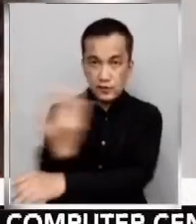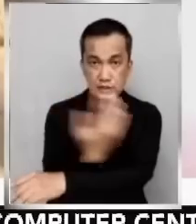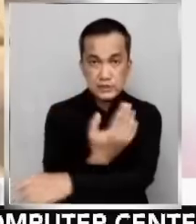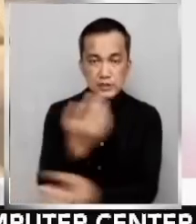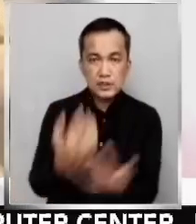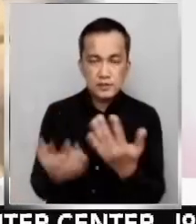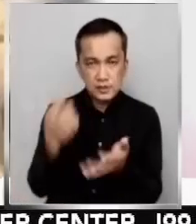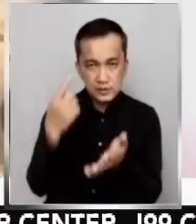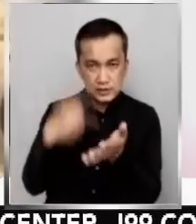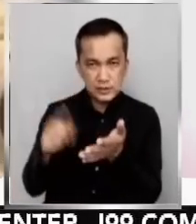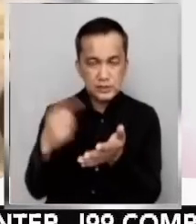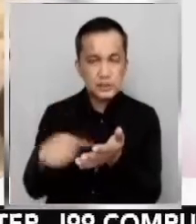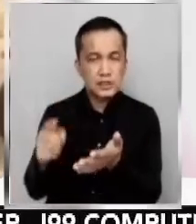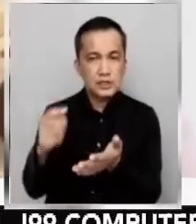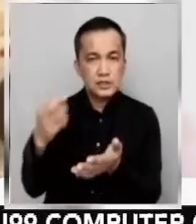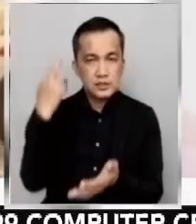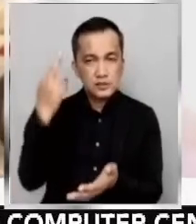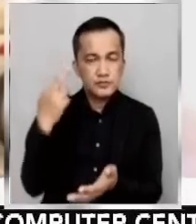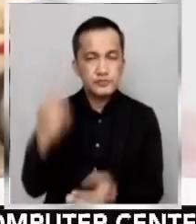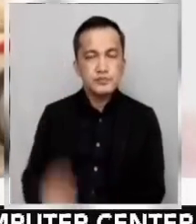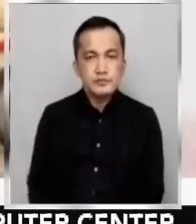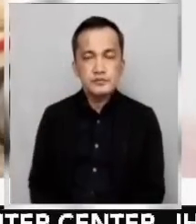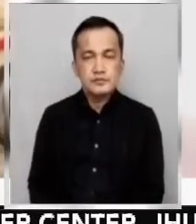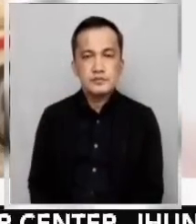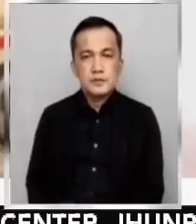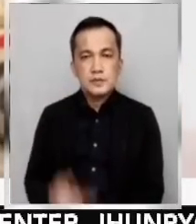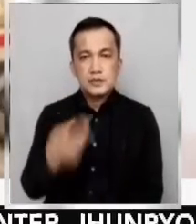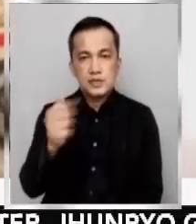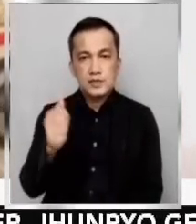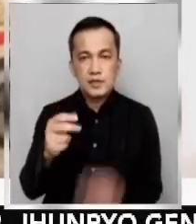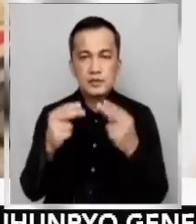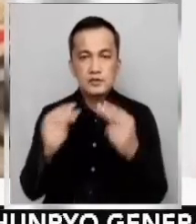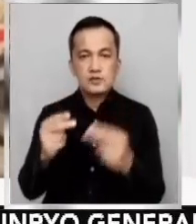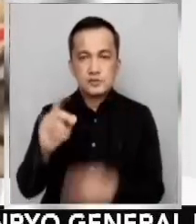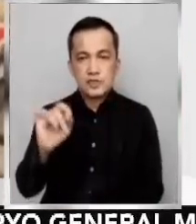sanhi. Para sa GMA Integrated News, Dano Tingkungko, nakatutok 24 oras.